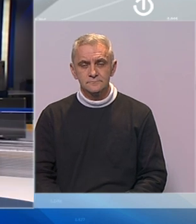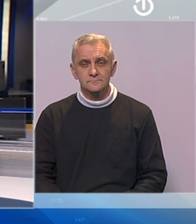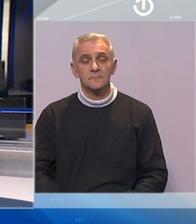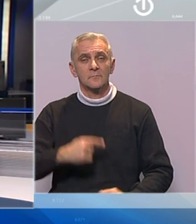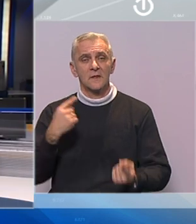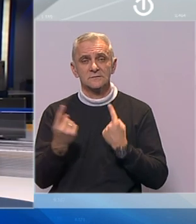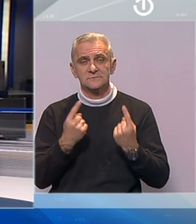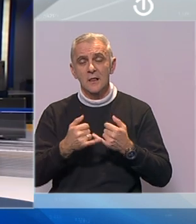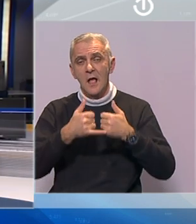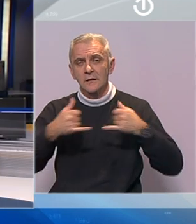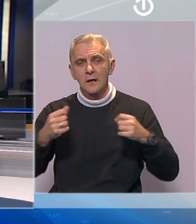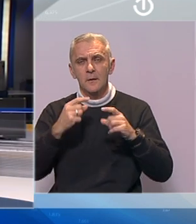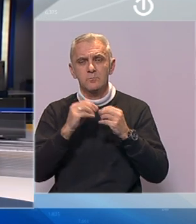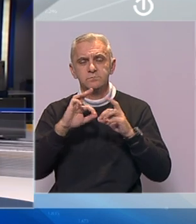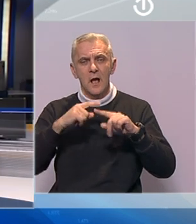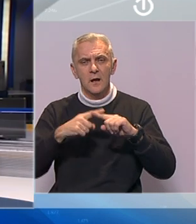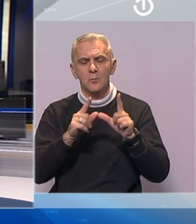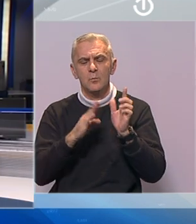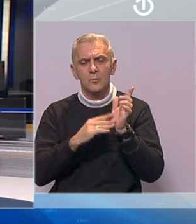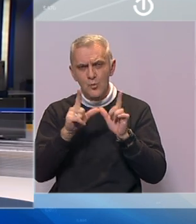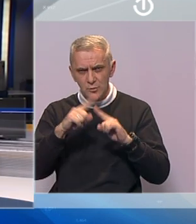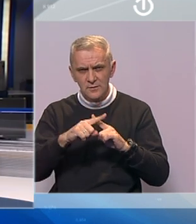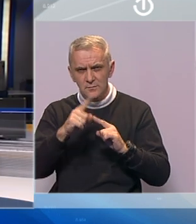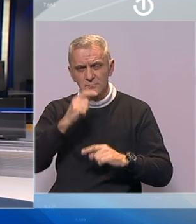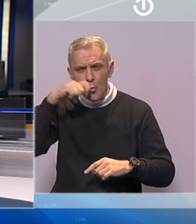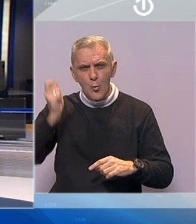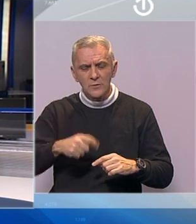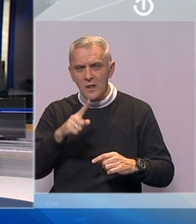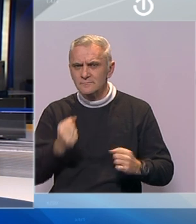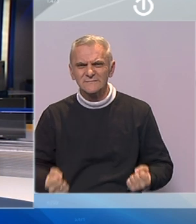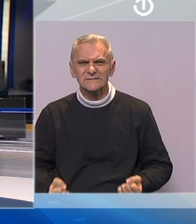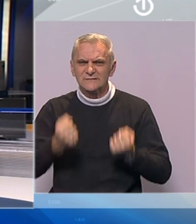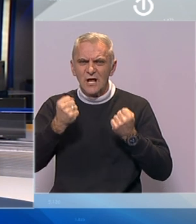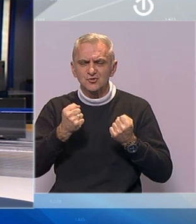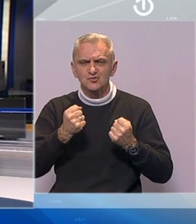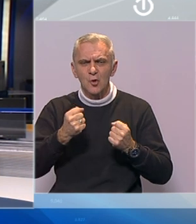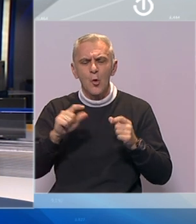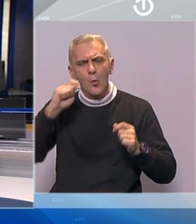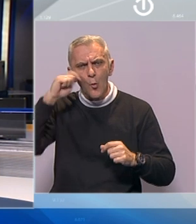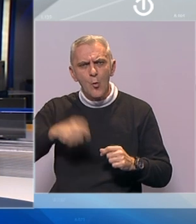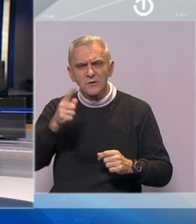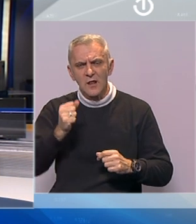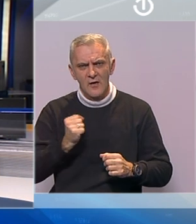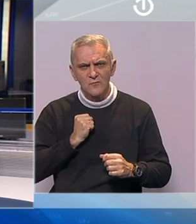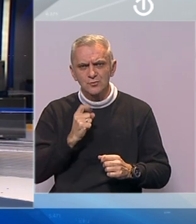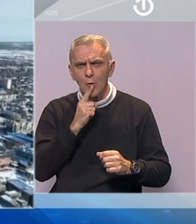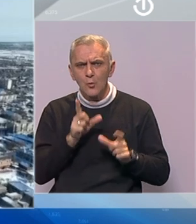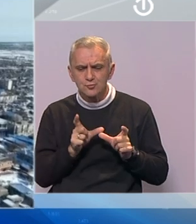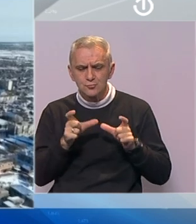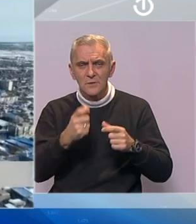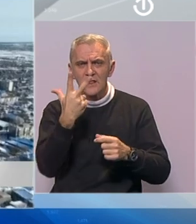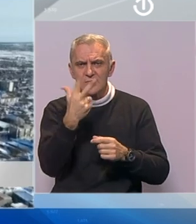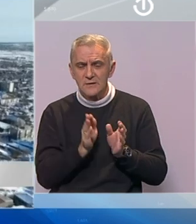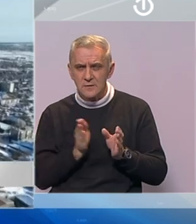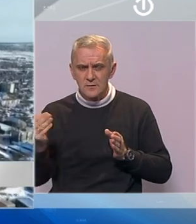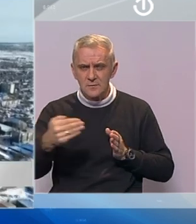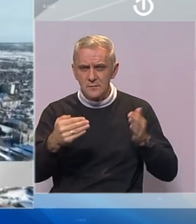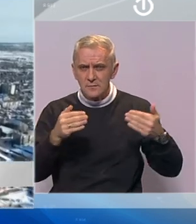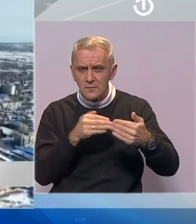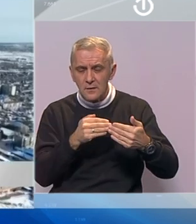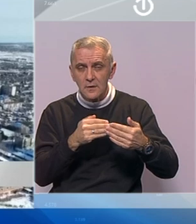Stanje oko grada Bahmuta na istoku Ukrajine sve je teže za tamošnje ukrajinske jedinice koje su okružene s tri strane, a